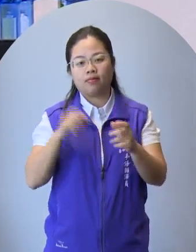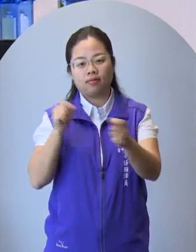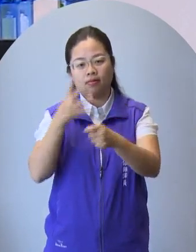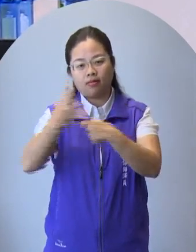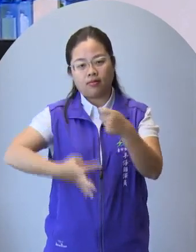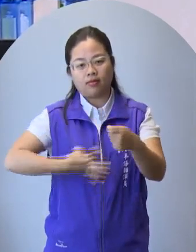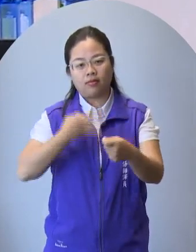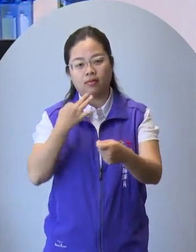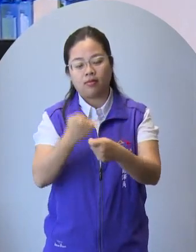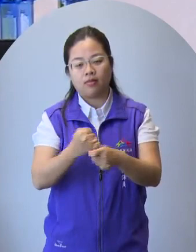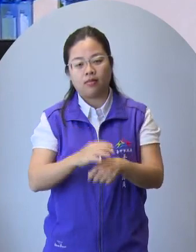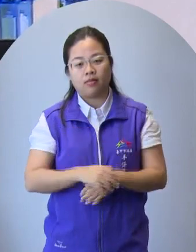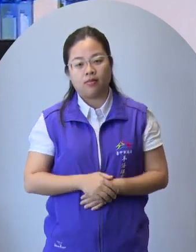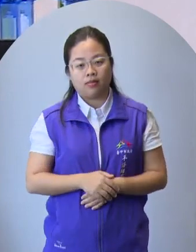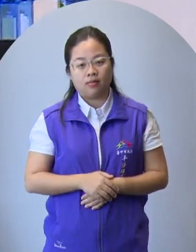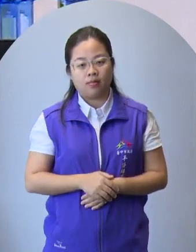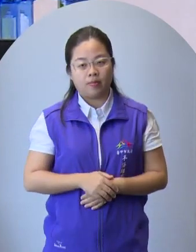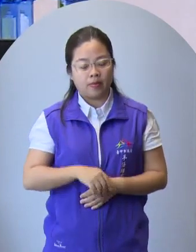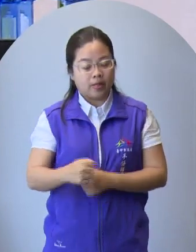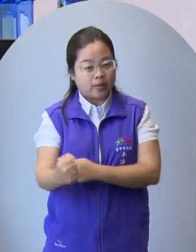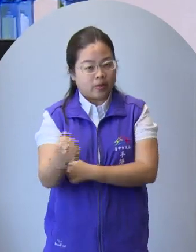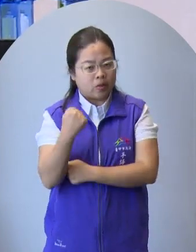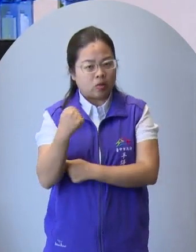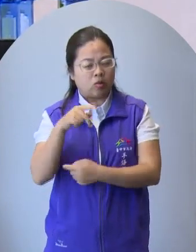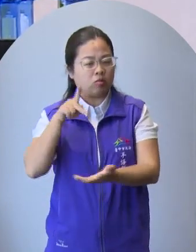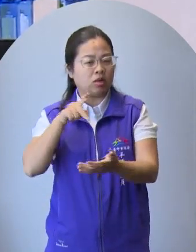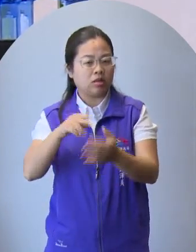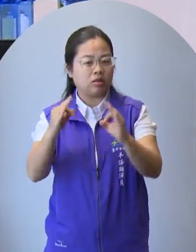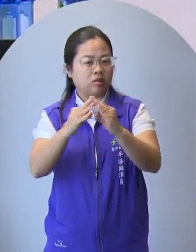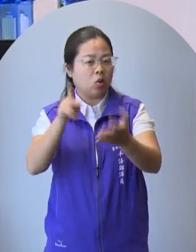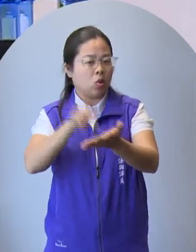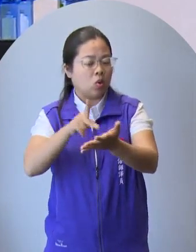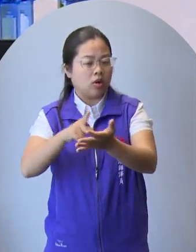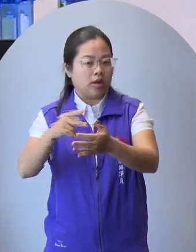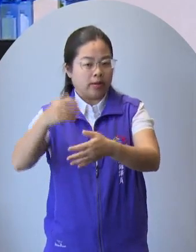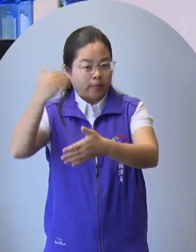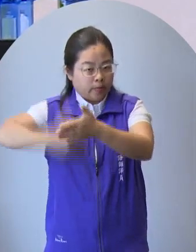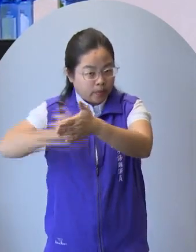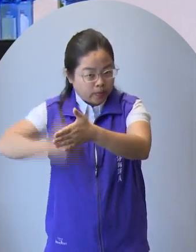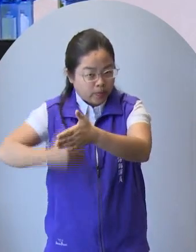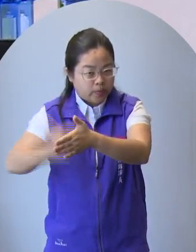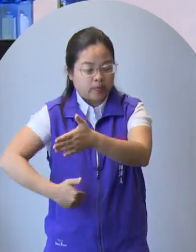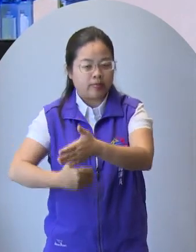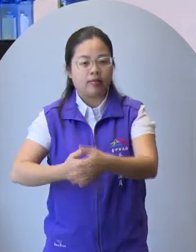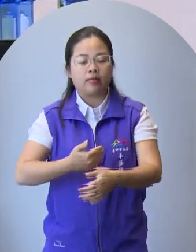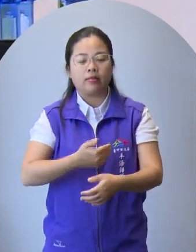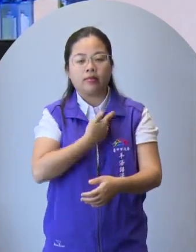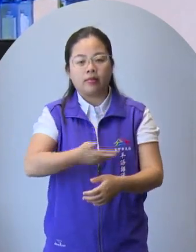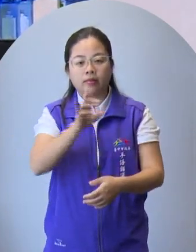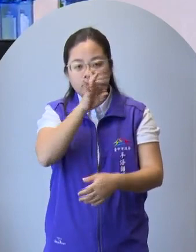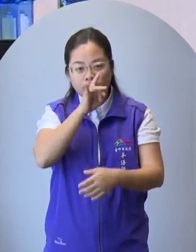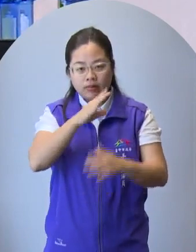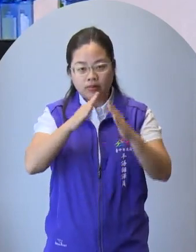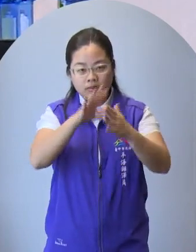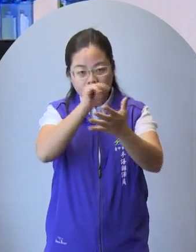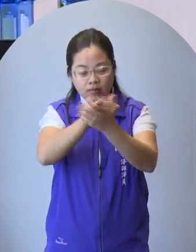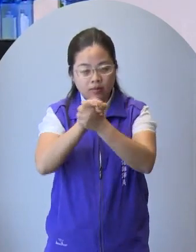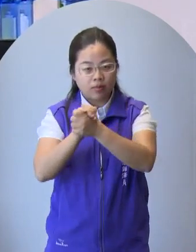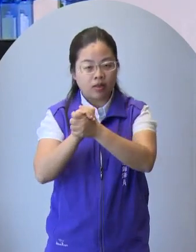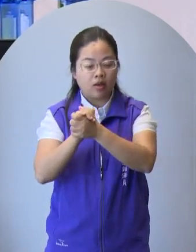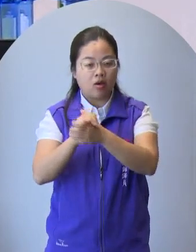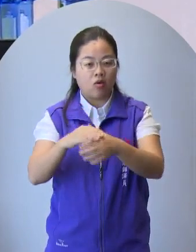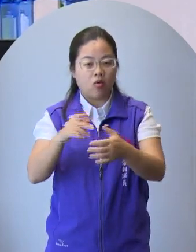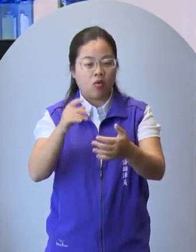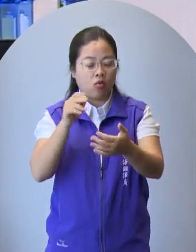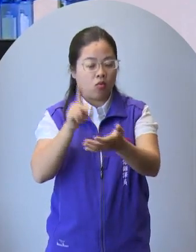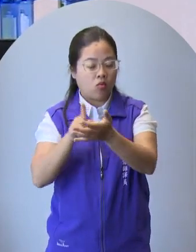我们励精图治，我们举债更少，市民朋友的人均负债要减少，但是